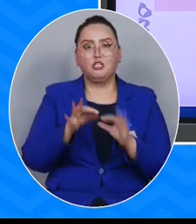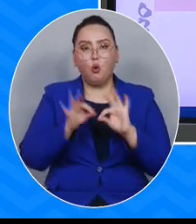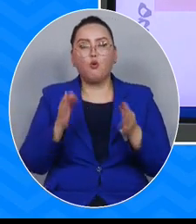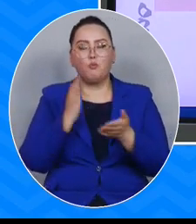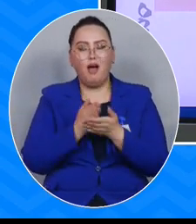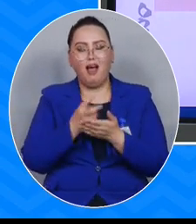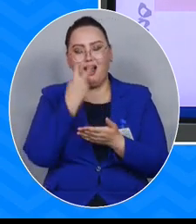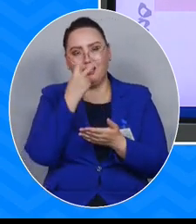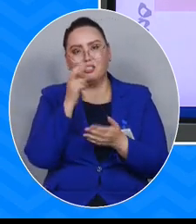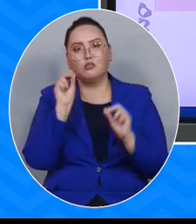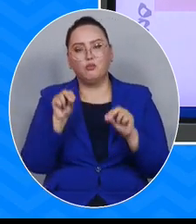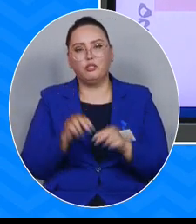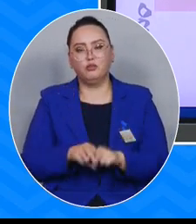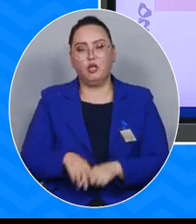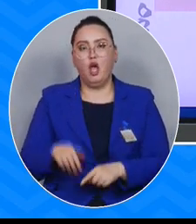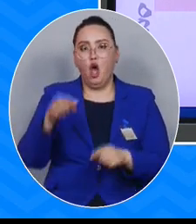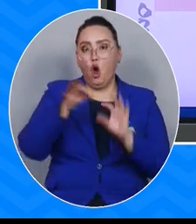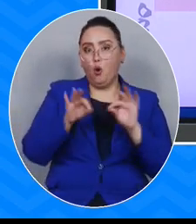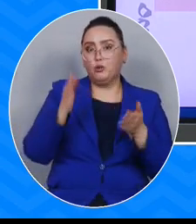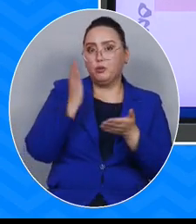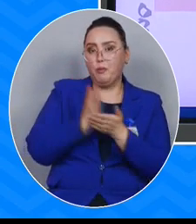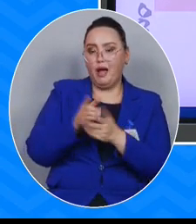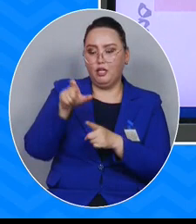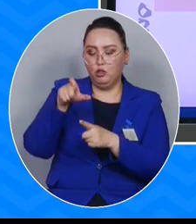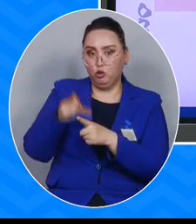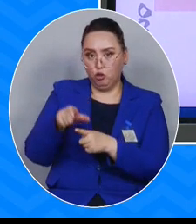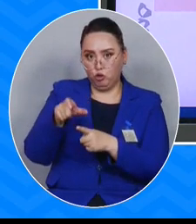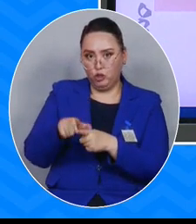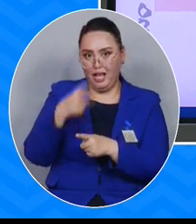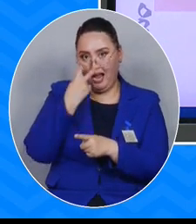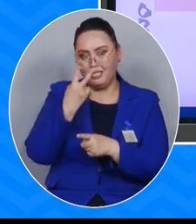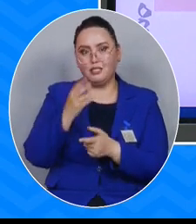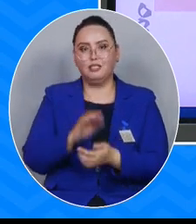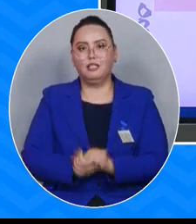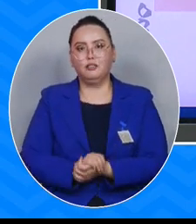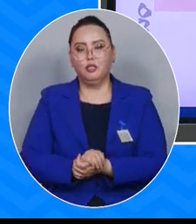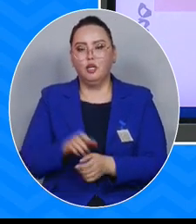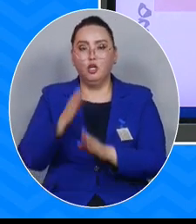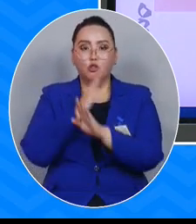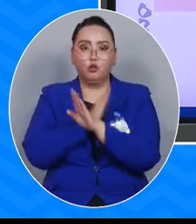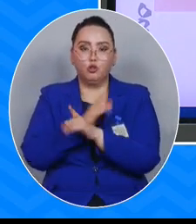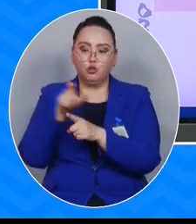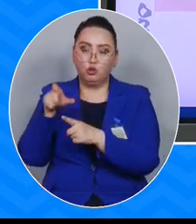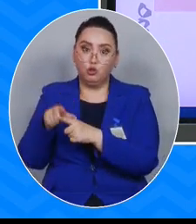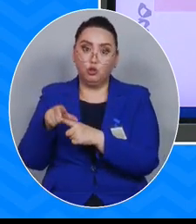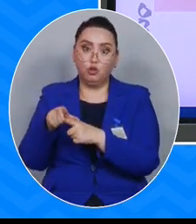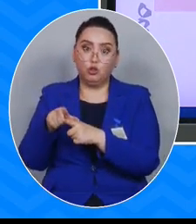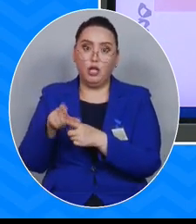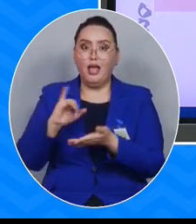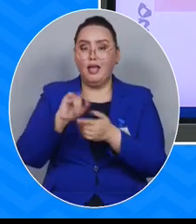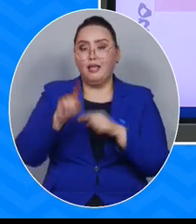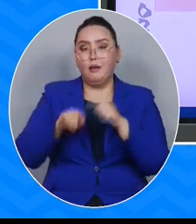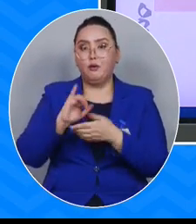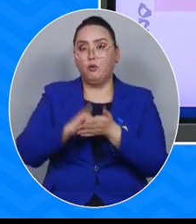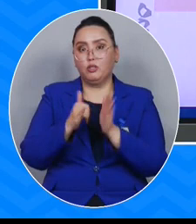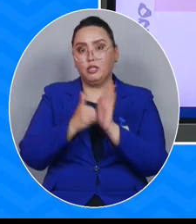үйл үхт байгаа нүхчлэг бүгдээрэй харай. Заадихар, хоэр нүхчлэг байгаа та бүхан ахарчуэн. Заадихар, энэ нүхчлэмай ямар үттэг айхэр